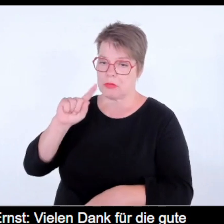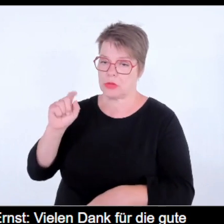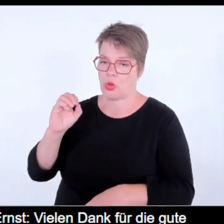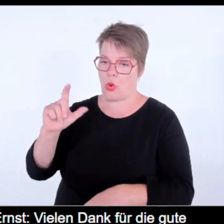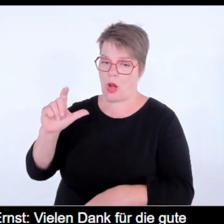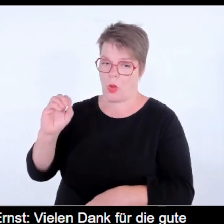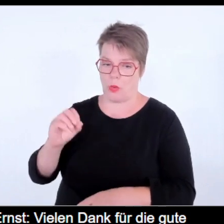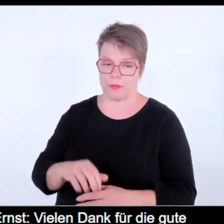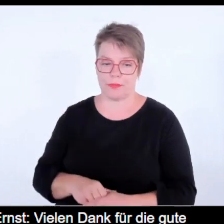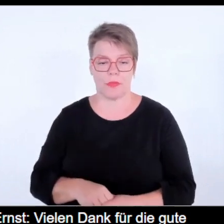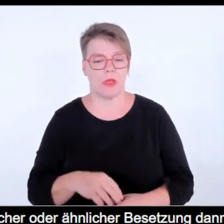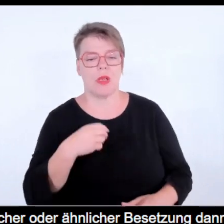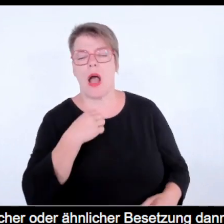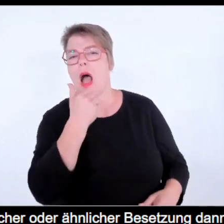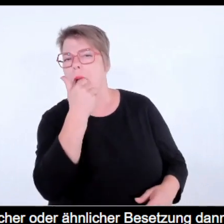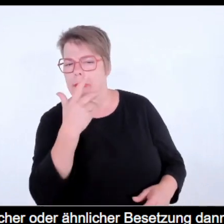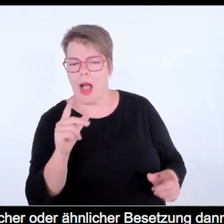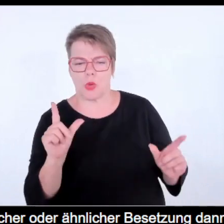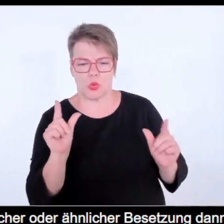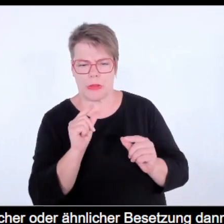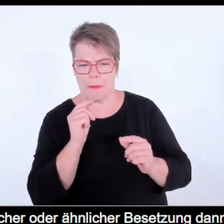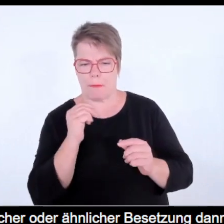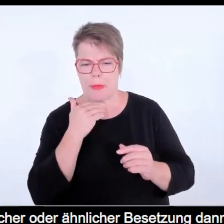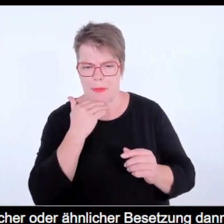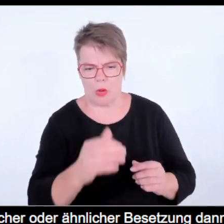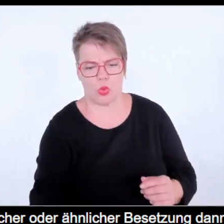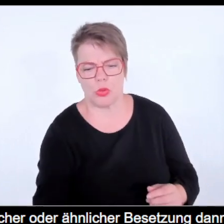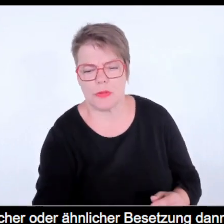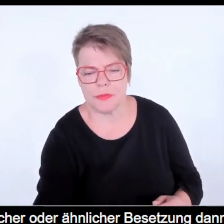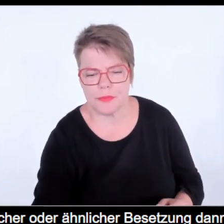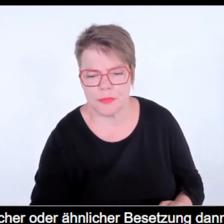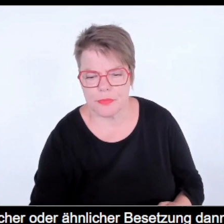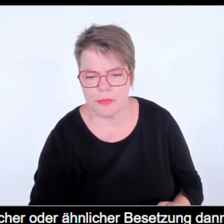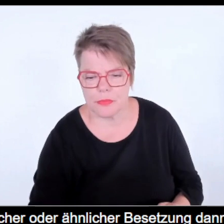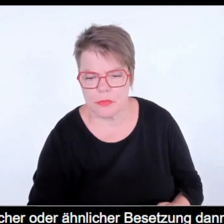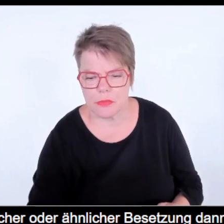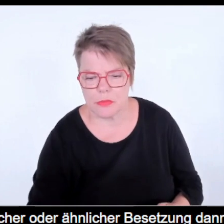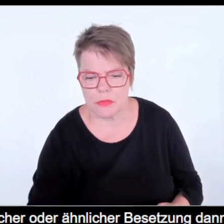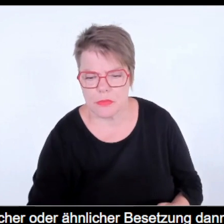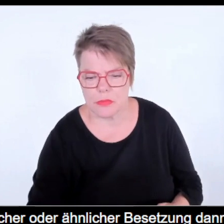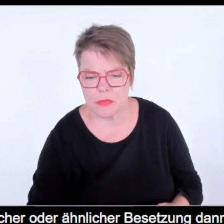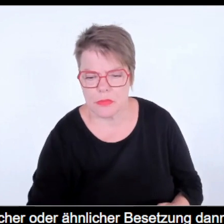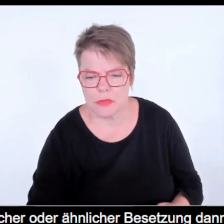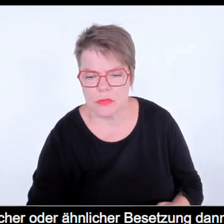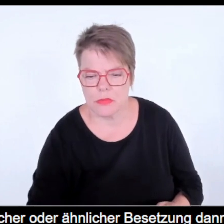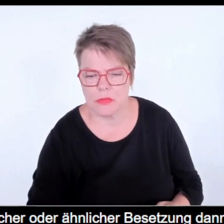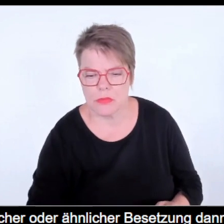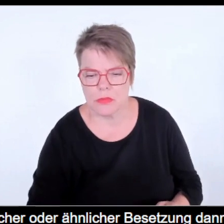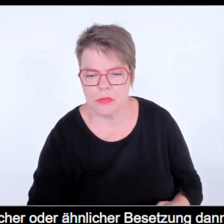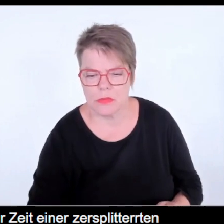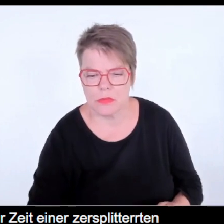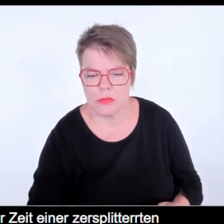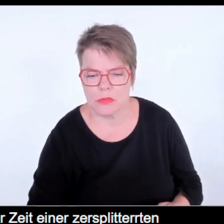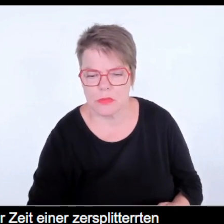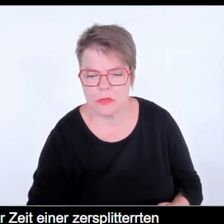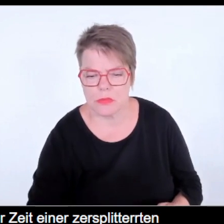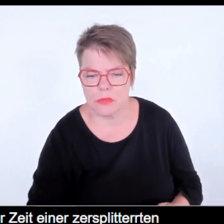anschließen an das, was der Ministerpräsident am Ende gesagt hatte und möchte mich auch recht herzlich bedanken, auch im Namen